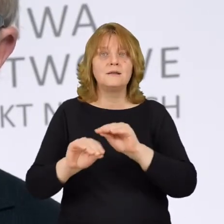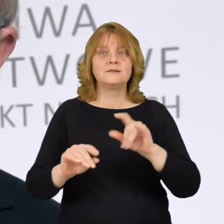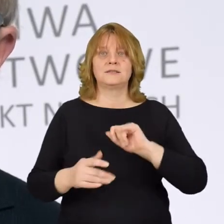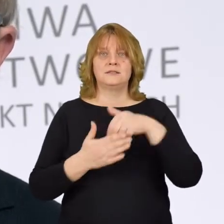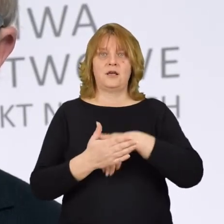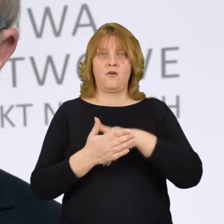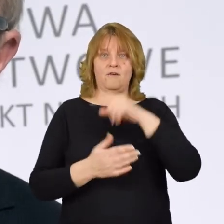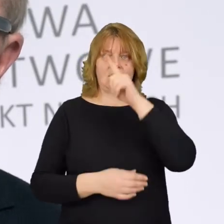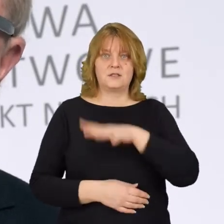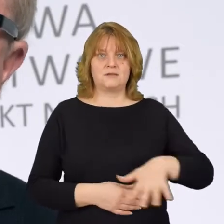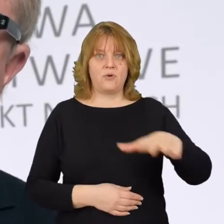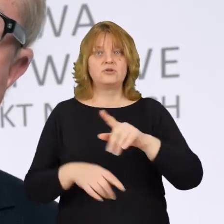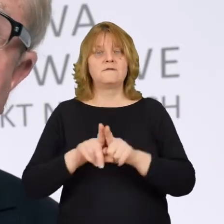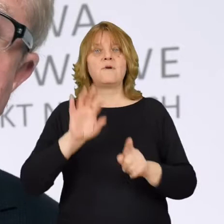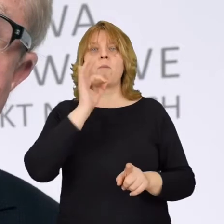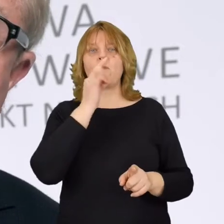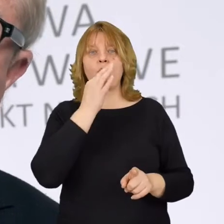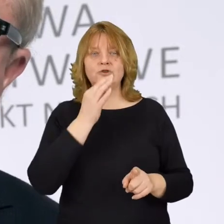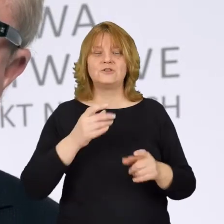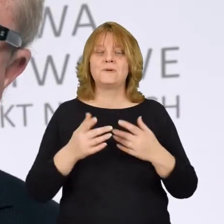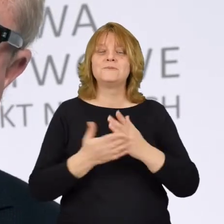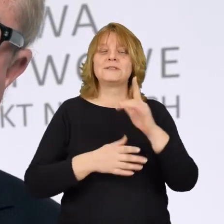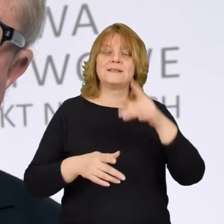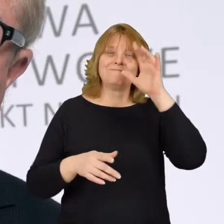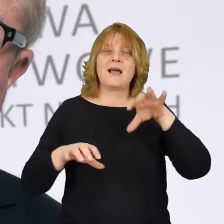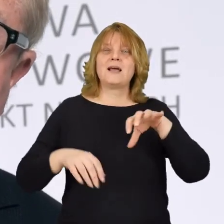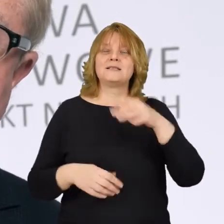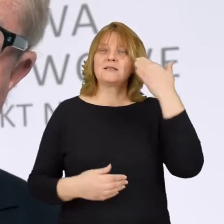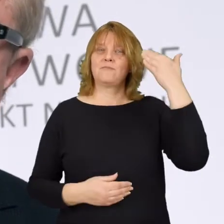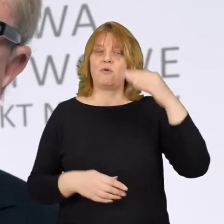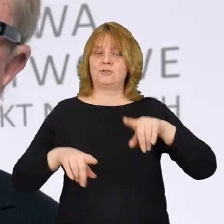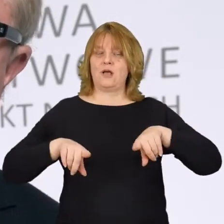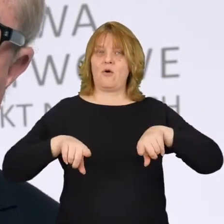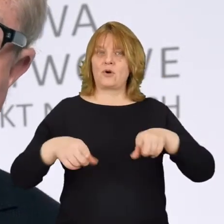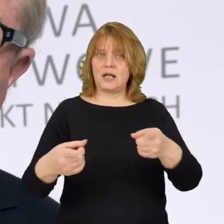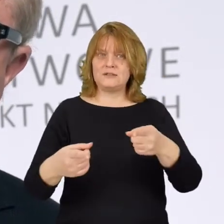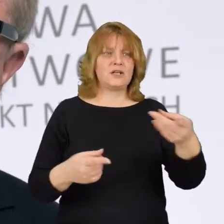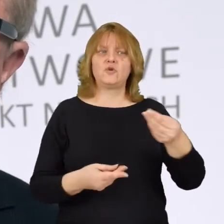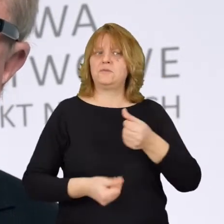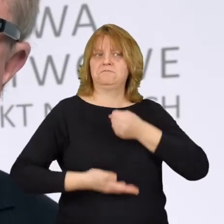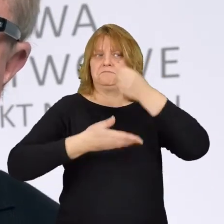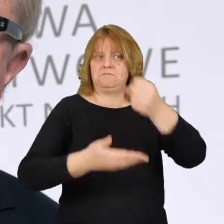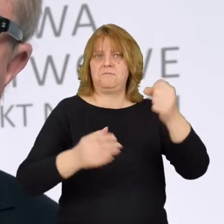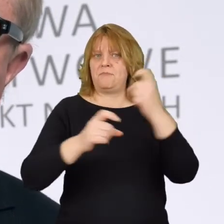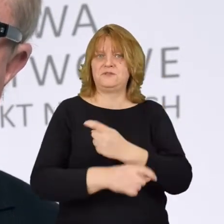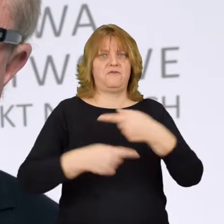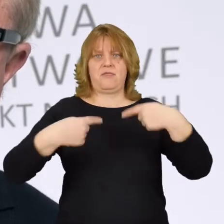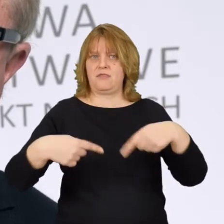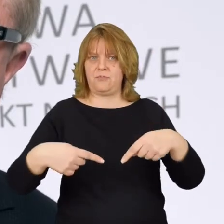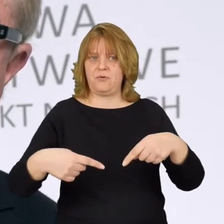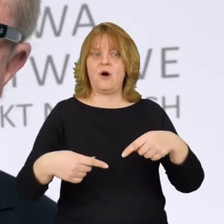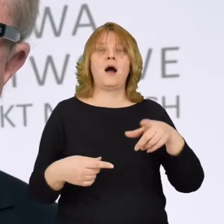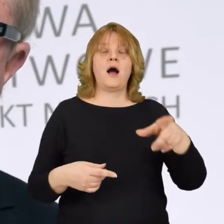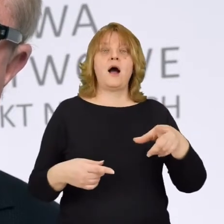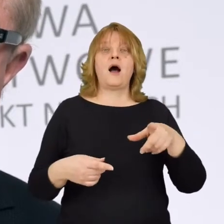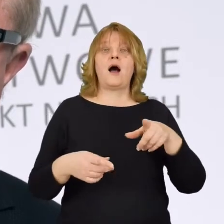postawami społeczeństwa i młodzieży przez taką społeczną organizację odciętą od dotacji państwowych, Ligę